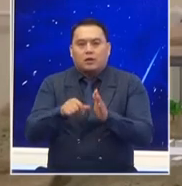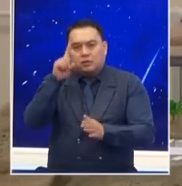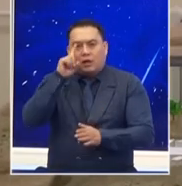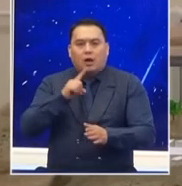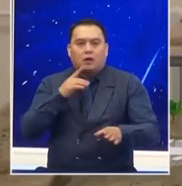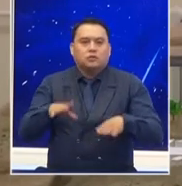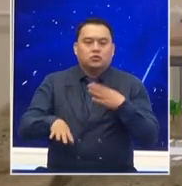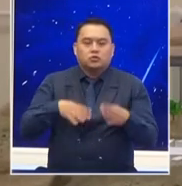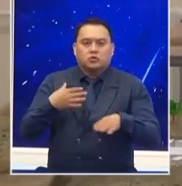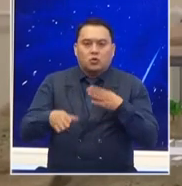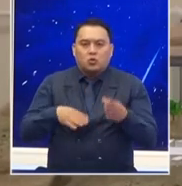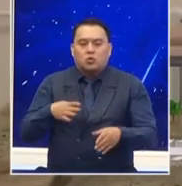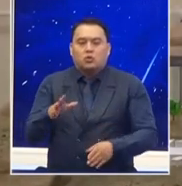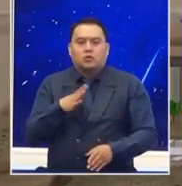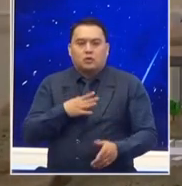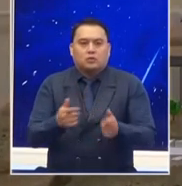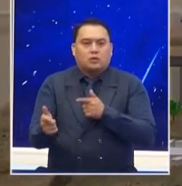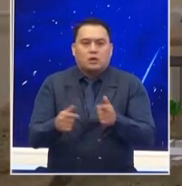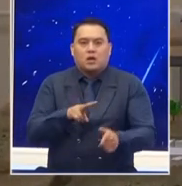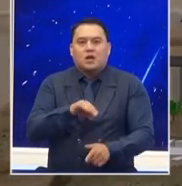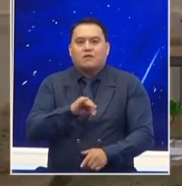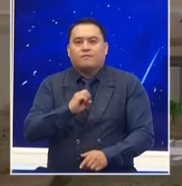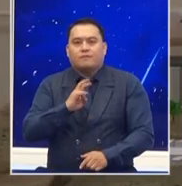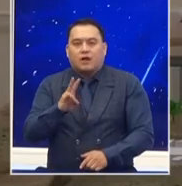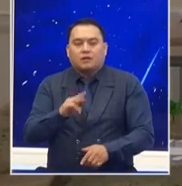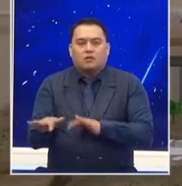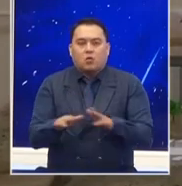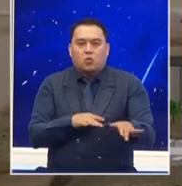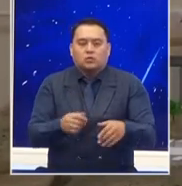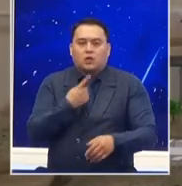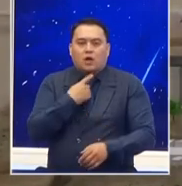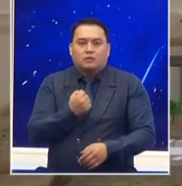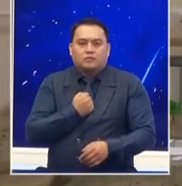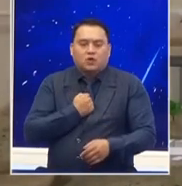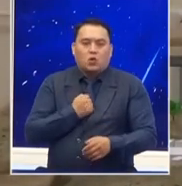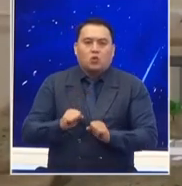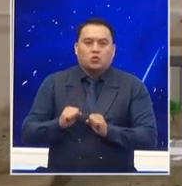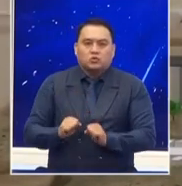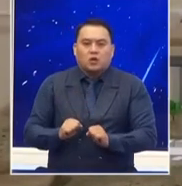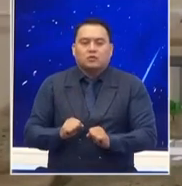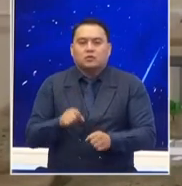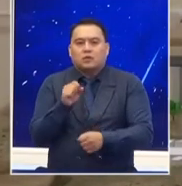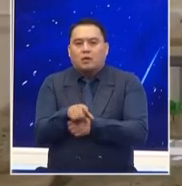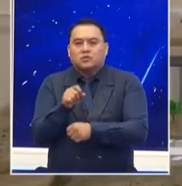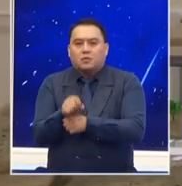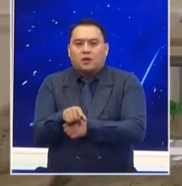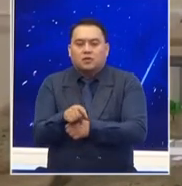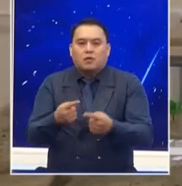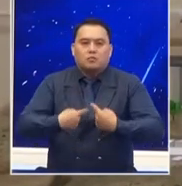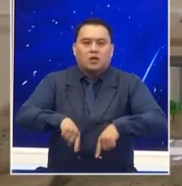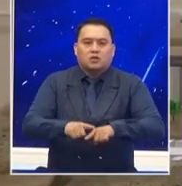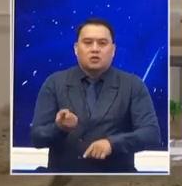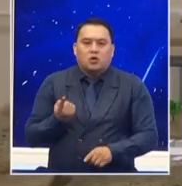өттік, шыңдалдық. Одан соң біз Ливан елінде миссияны атқаруға бардық. Ливан елінде бізге қойылған тапсырмалар базаны